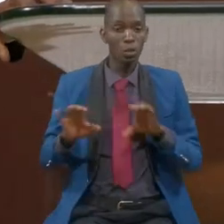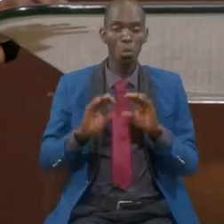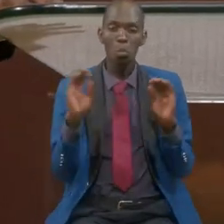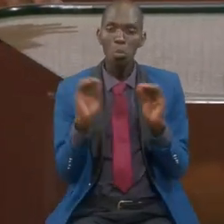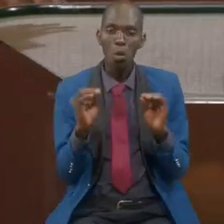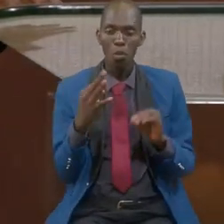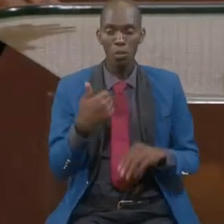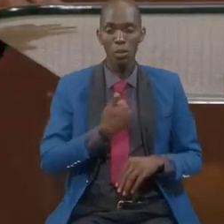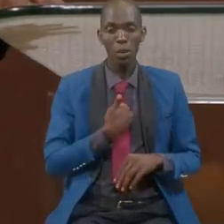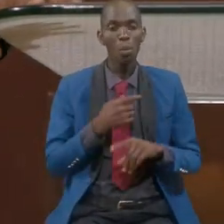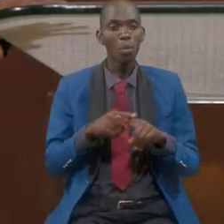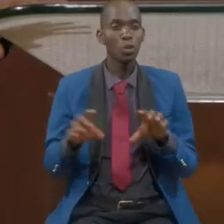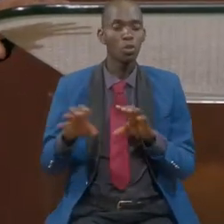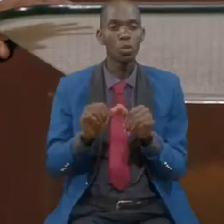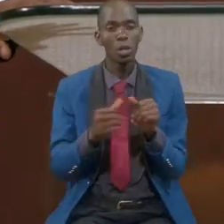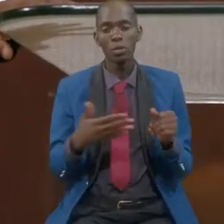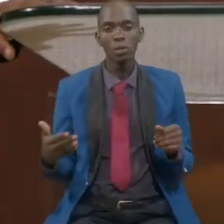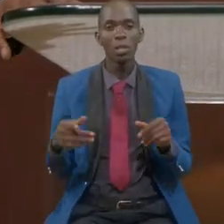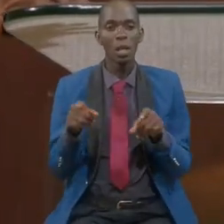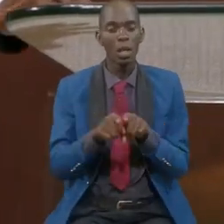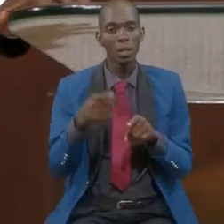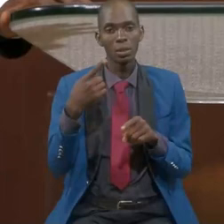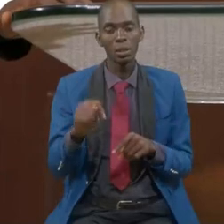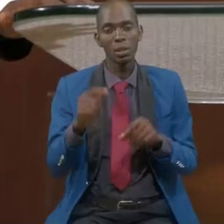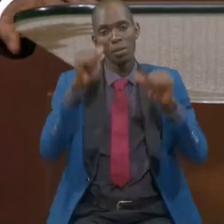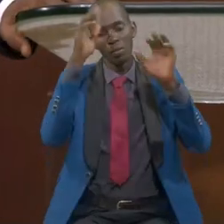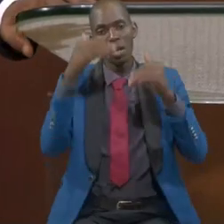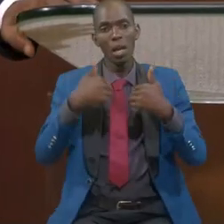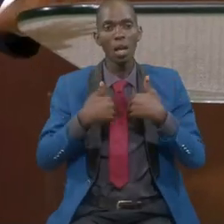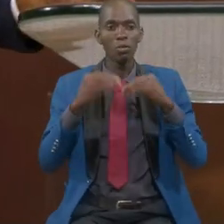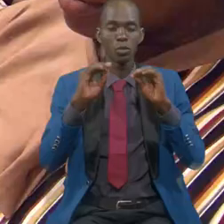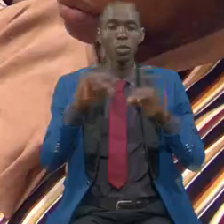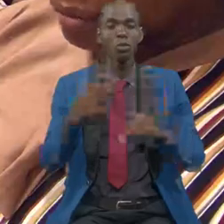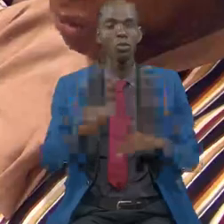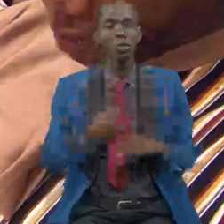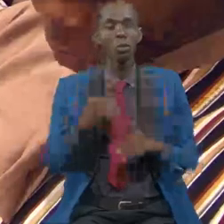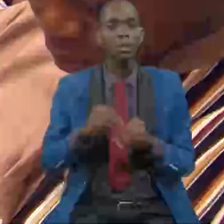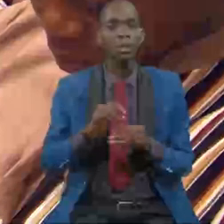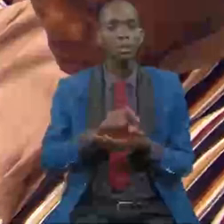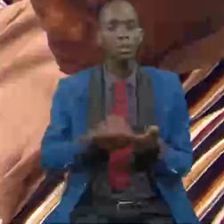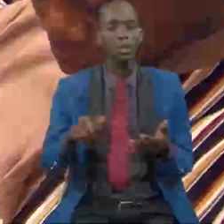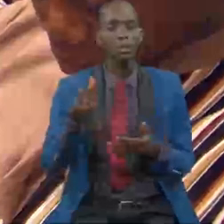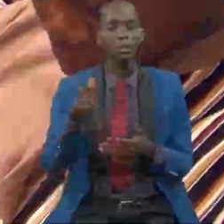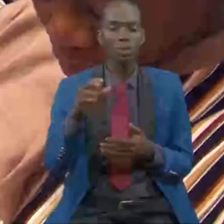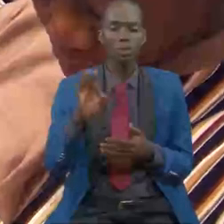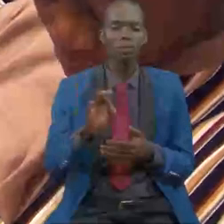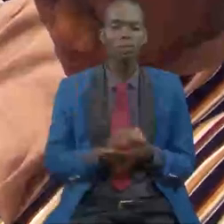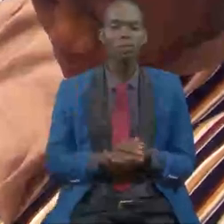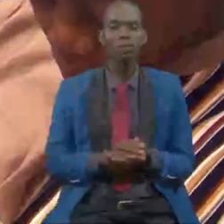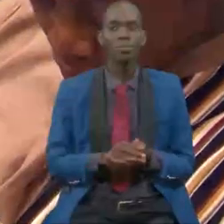de moi-même, je fais tout comme le Père m'a enseigné. Le verset